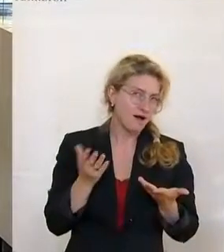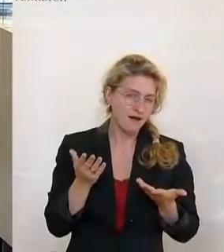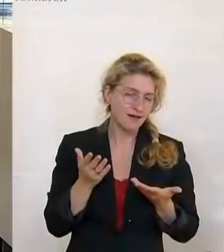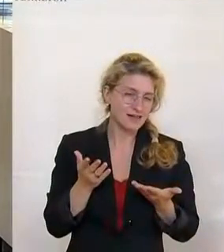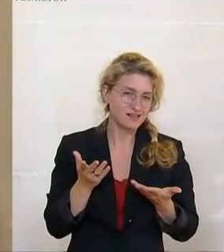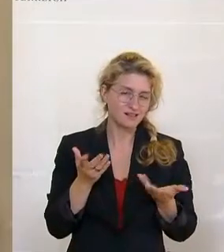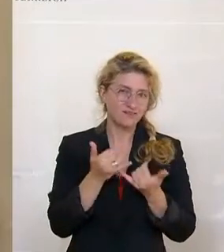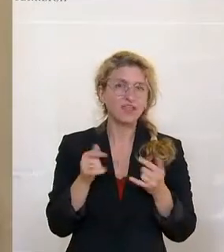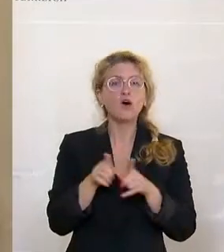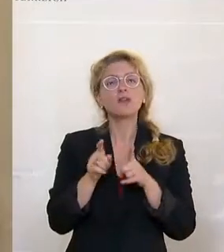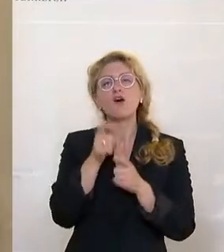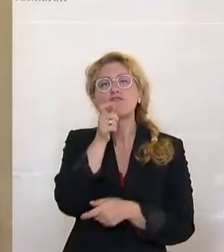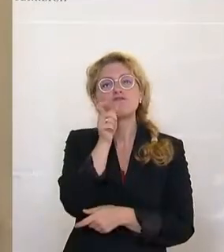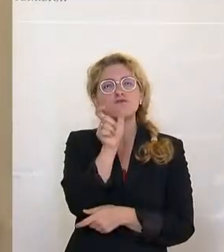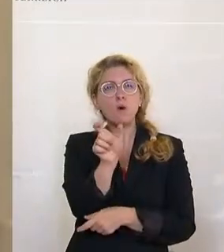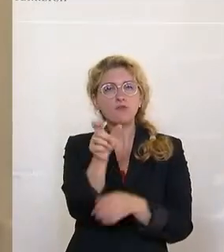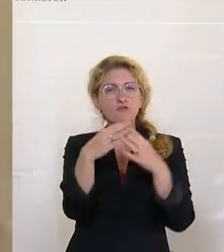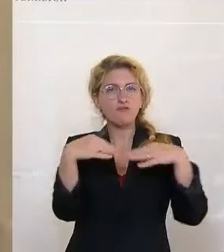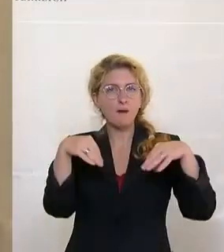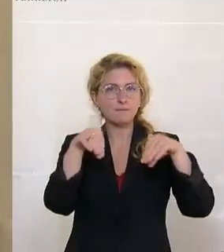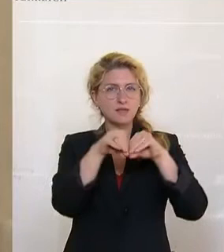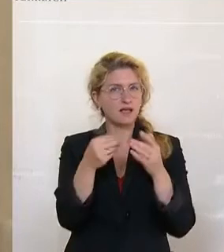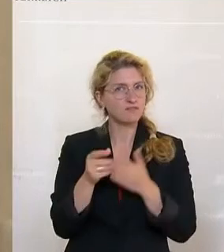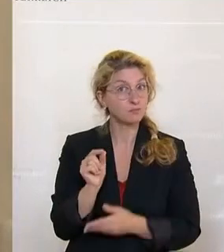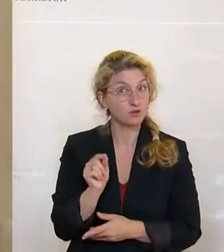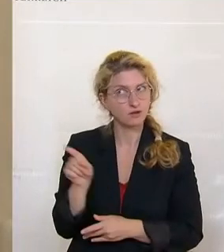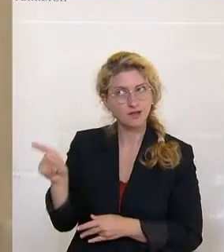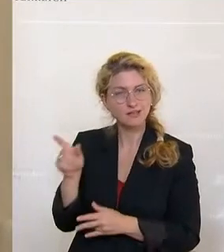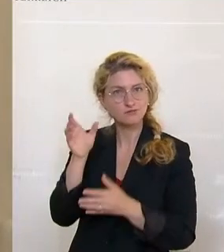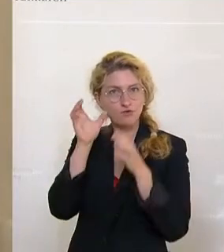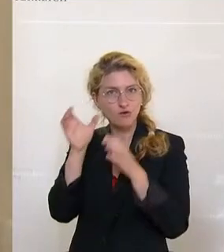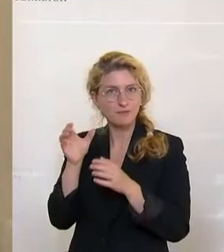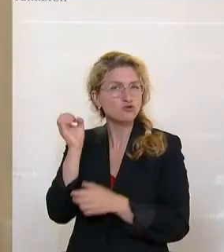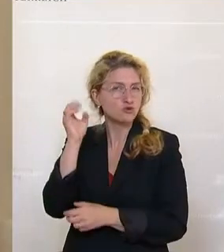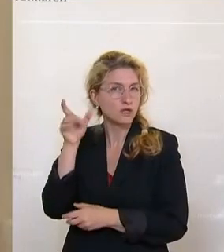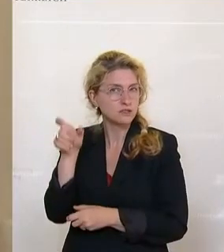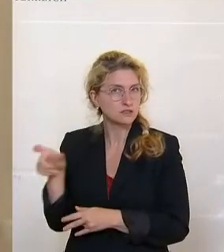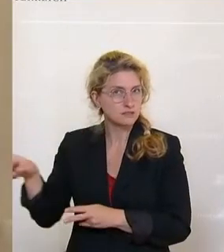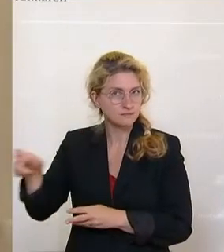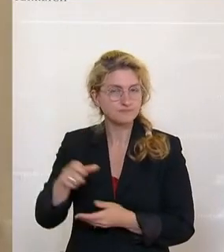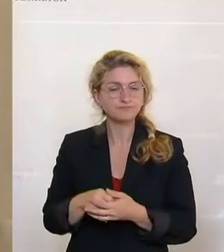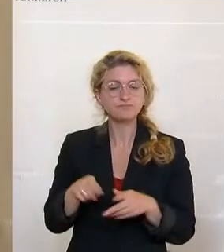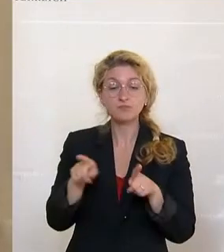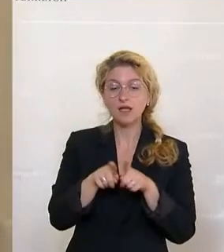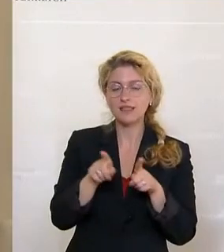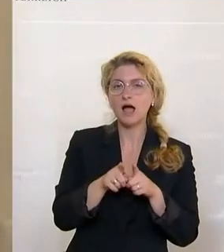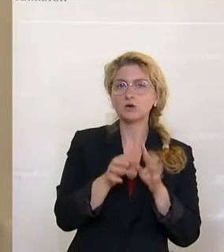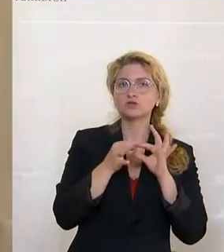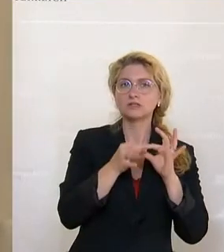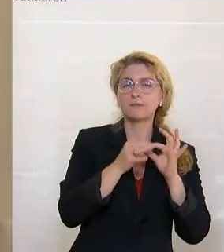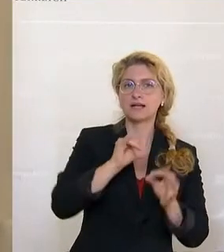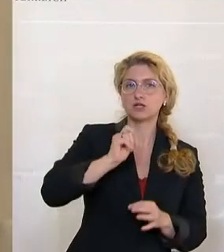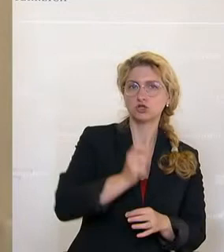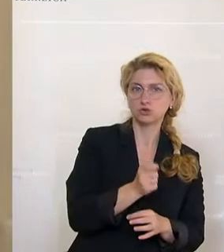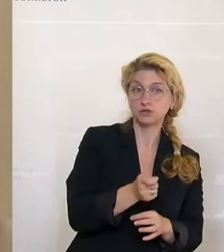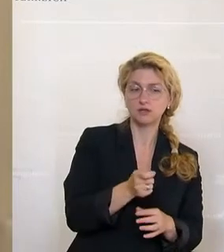auch, was das Wort Familie unter Türkis bedeutet. Und wir erfuhren auch, jetzt Stichwort Justiz, was die Familie